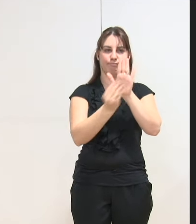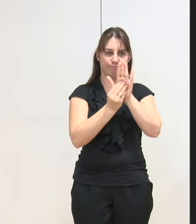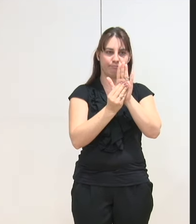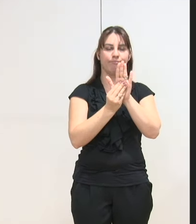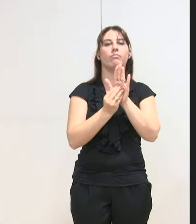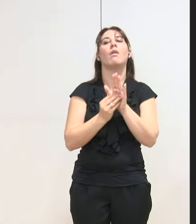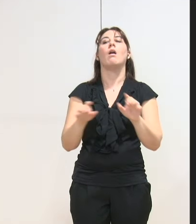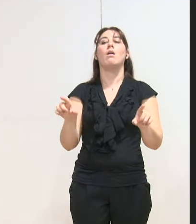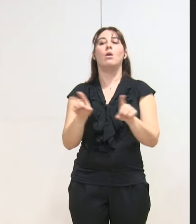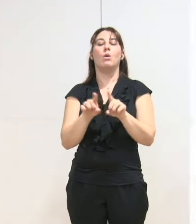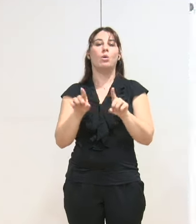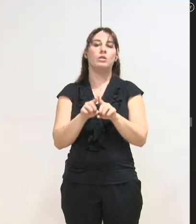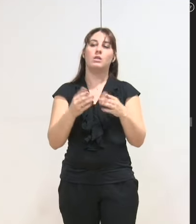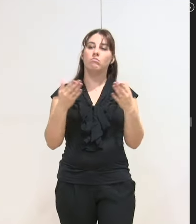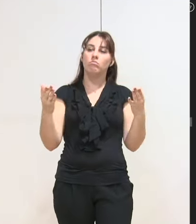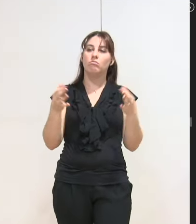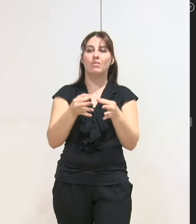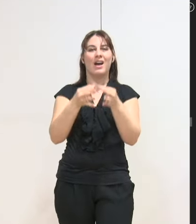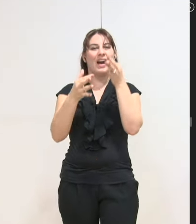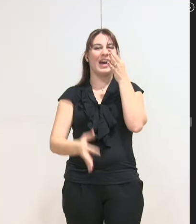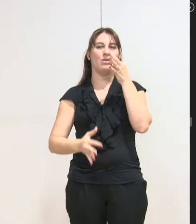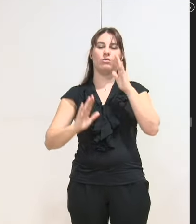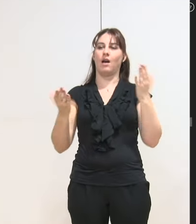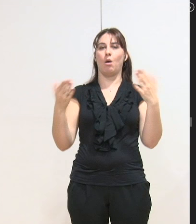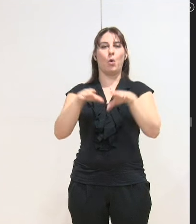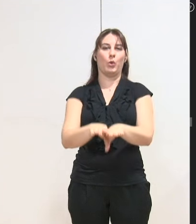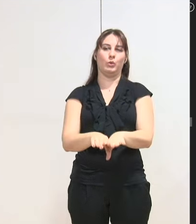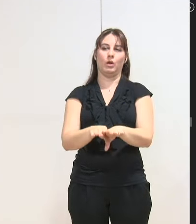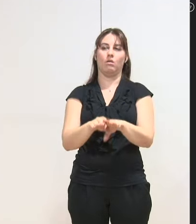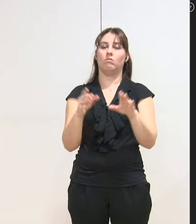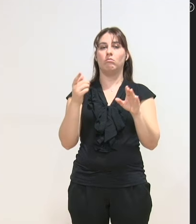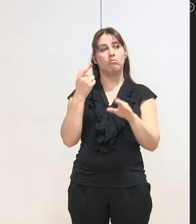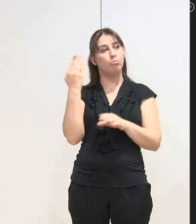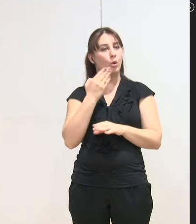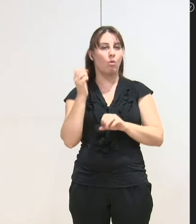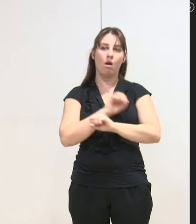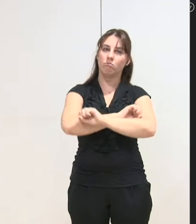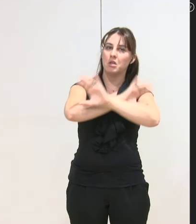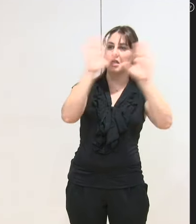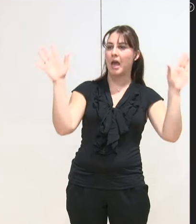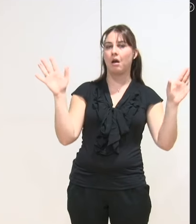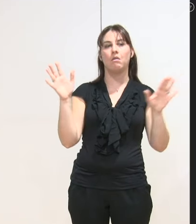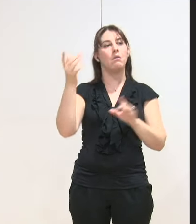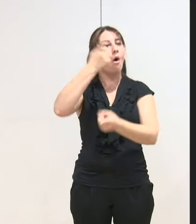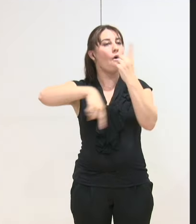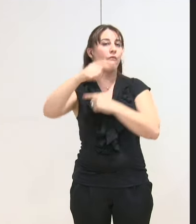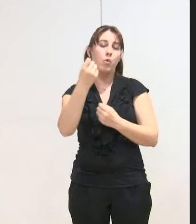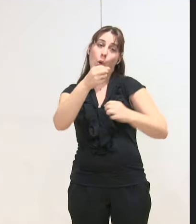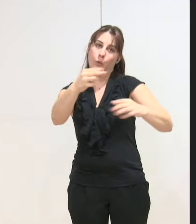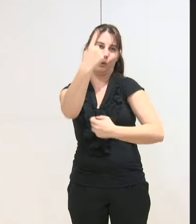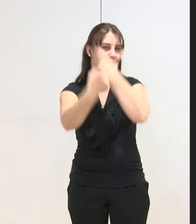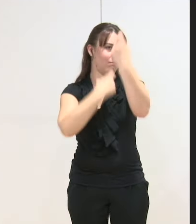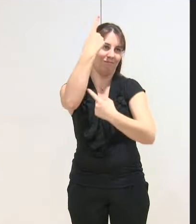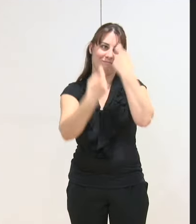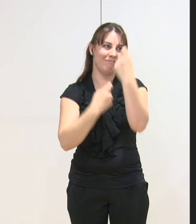en ce qui concerne le le résultat de clôture et pour pouvoir répondre en toute transparence aux questions que vous ne manquerez pas de poser concernant